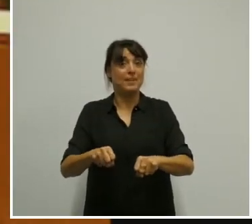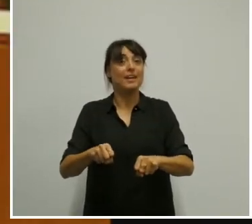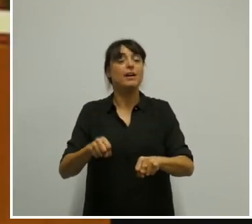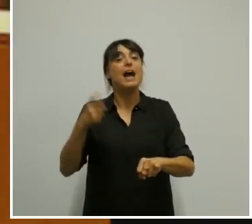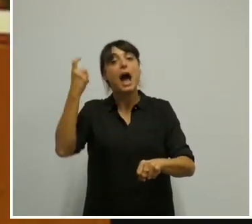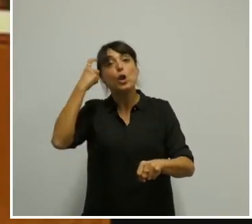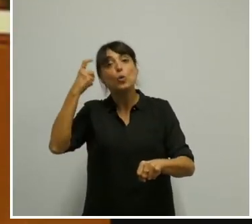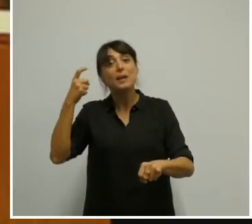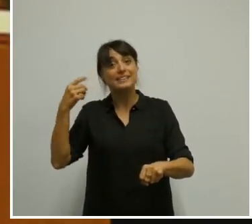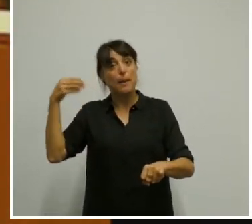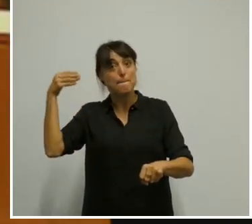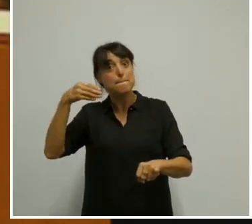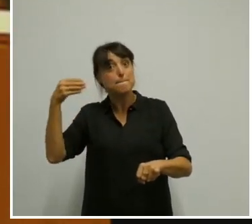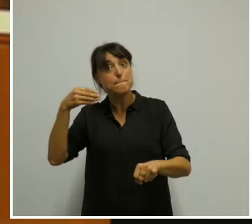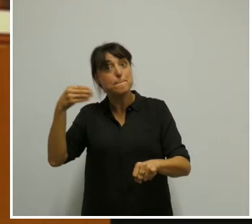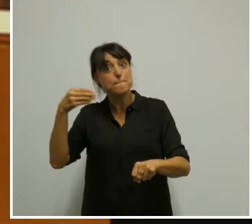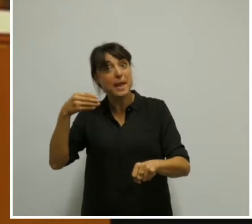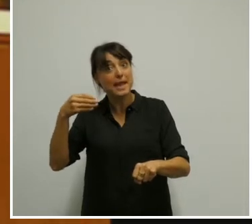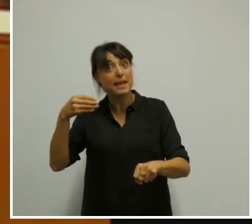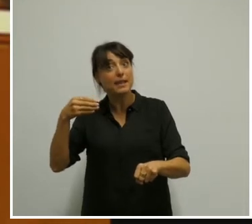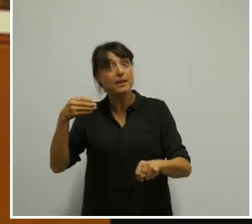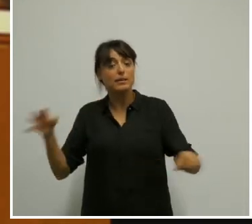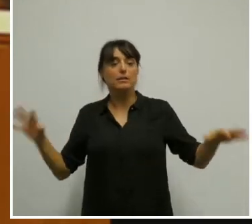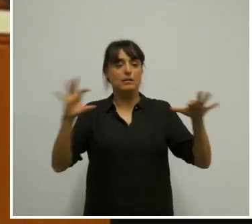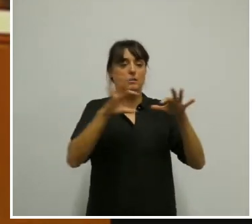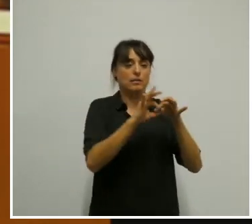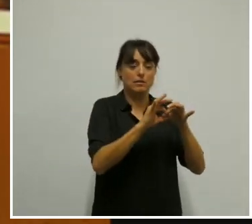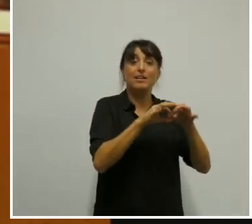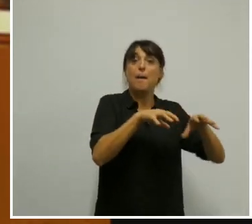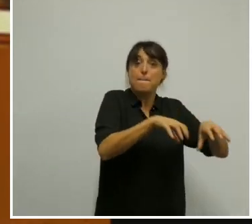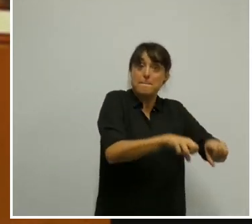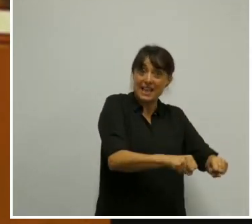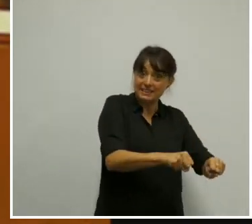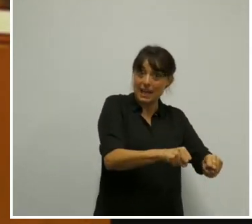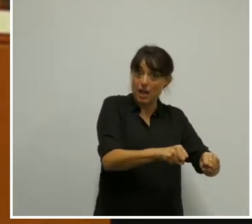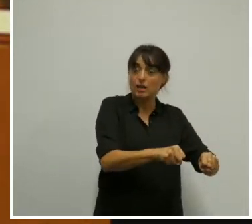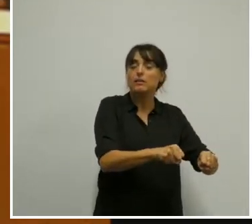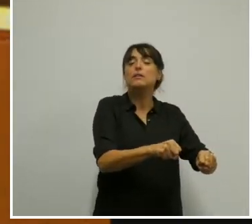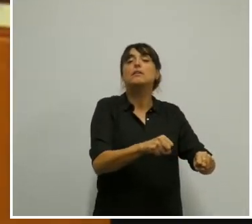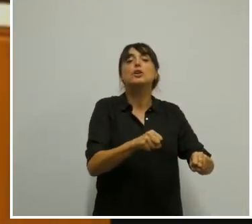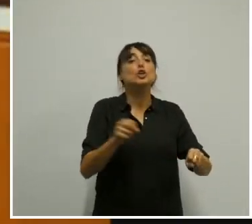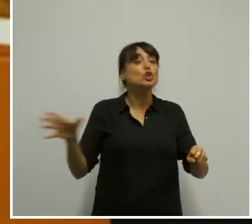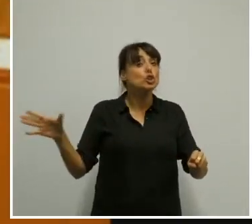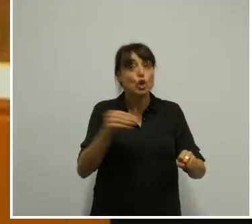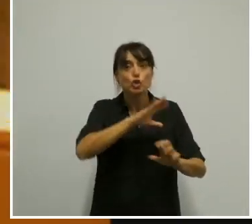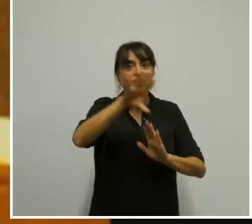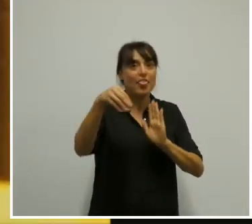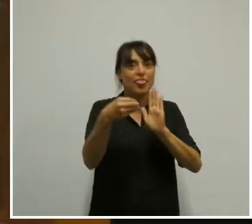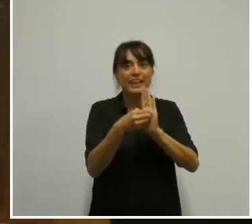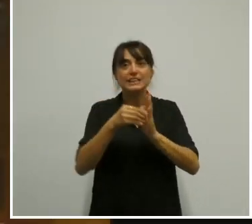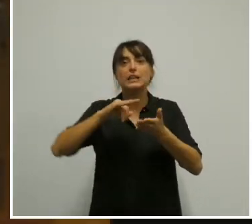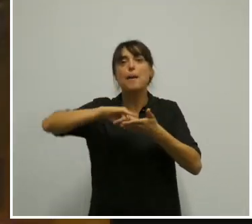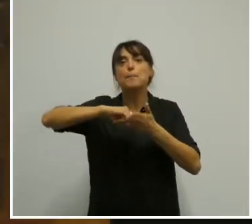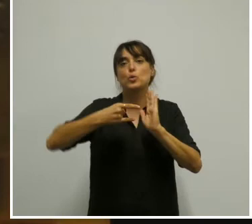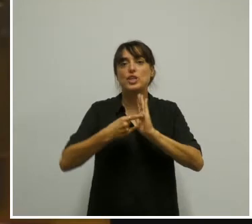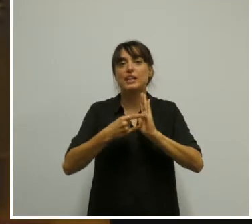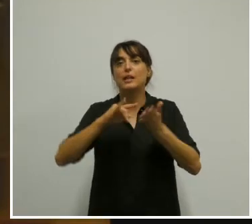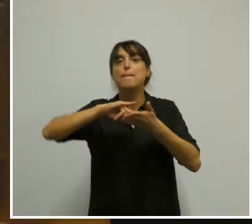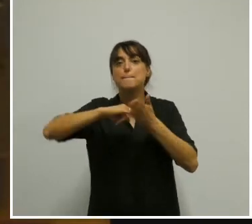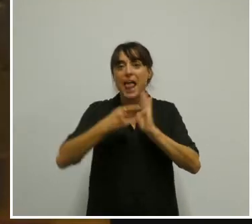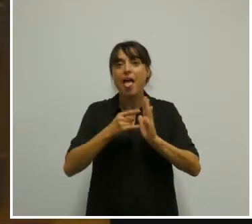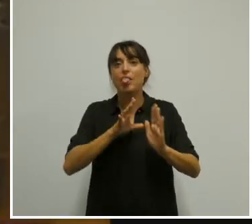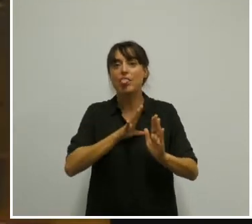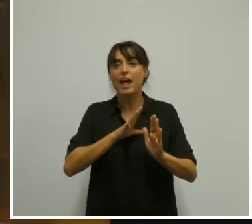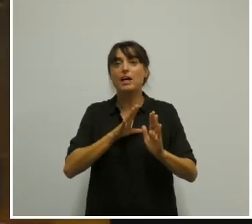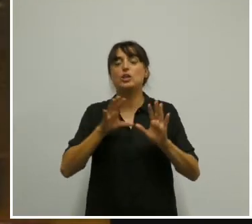que van vinculats a una reserva de plaça són pla de xoc, tots. Tots els que entren en els cursos on